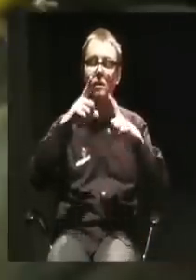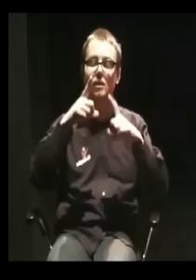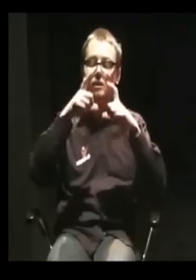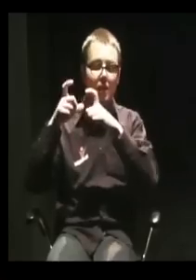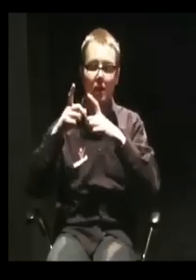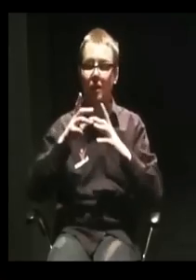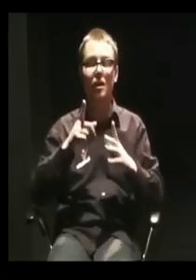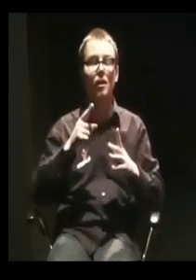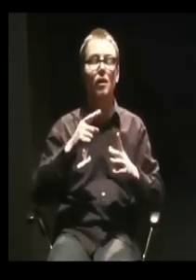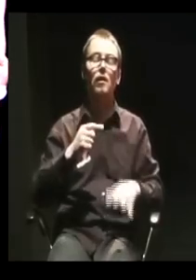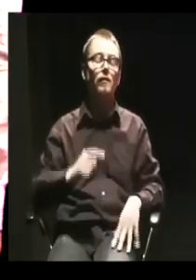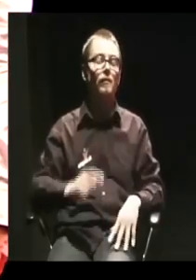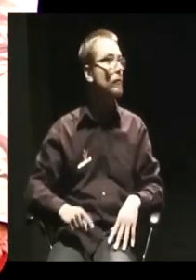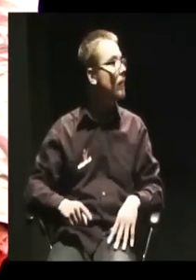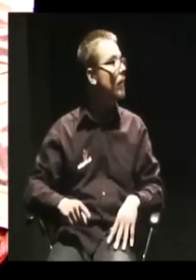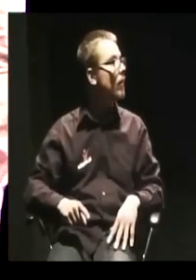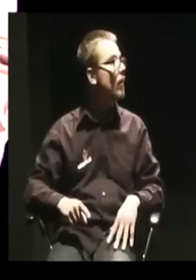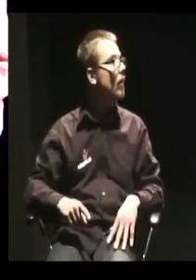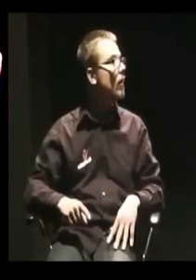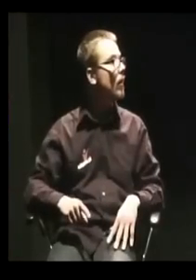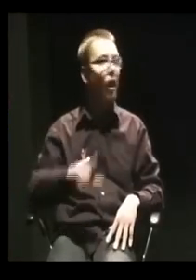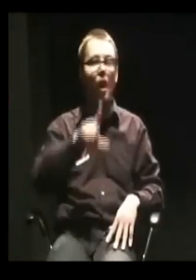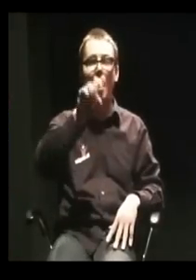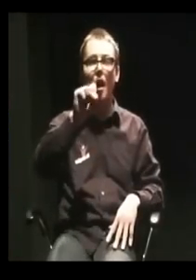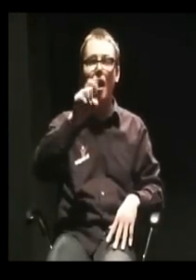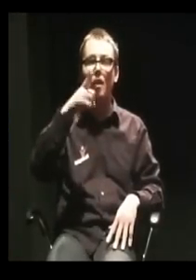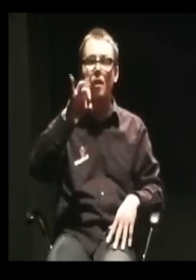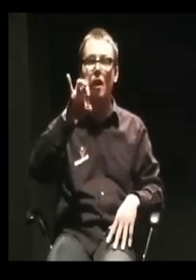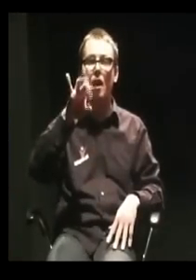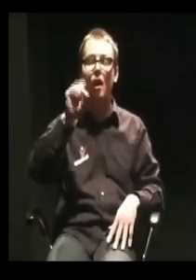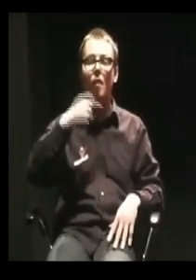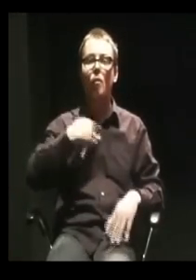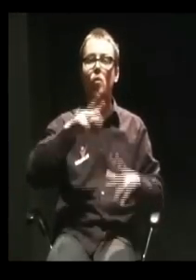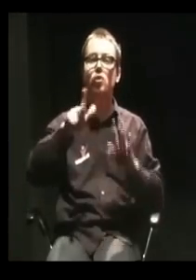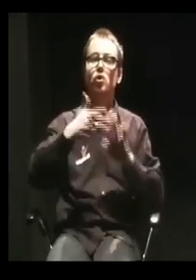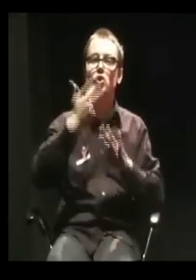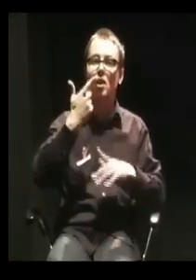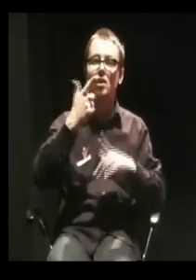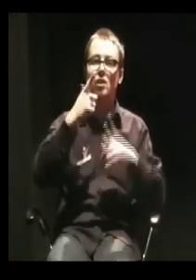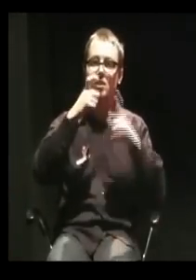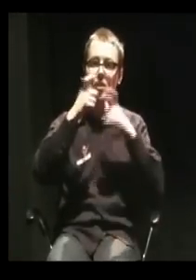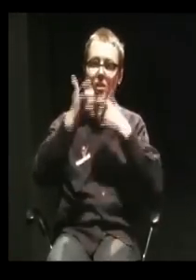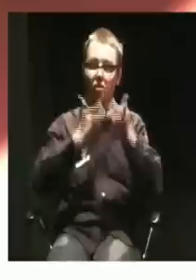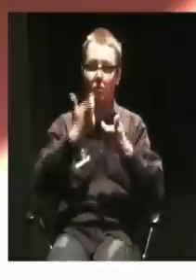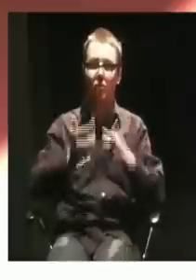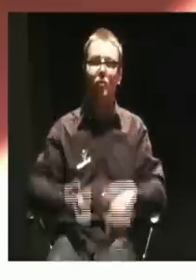z Lady Gagą. Lady Gaga wzięła aparat i zrobiła 3. zdjęcie. To dosyć ciekawe, bo na tym zdjęciu...